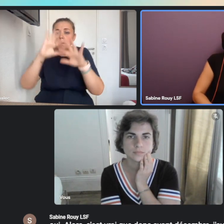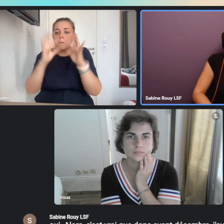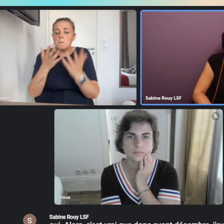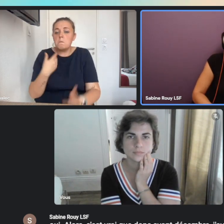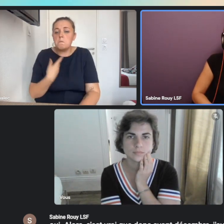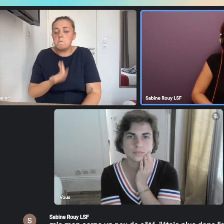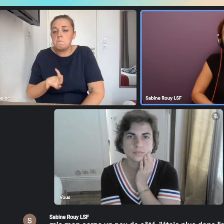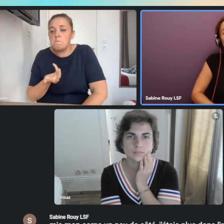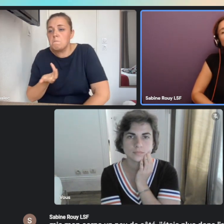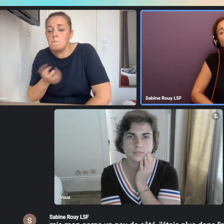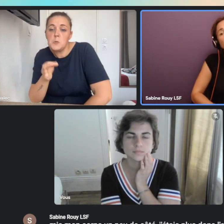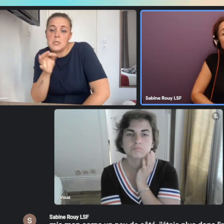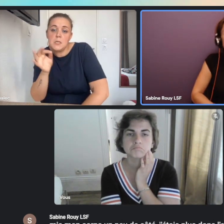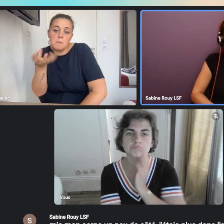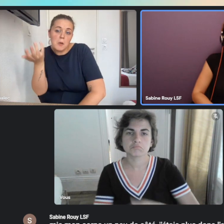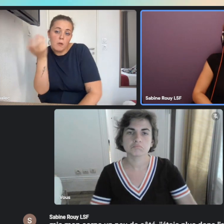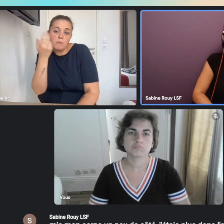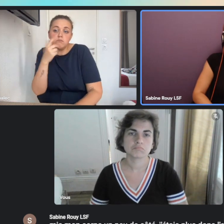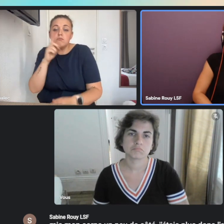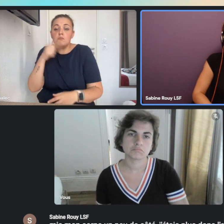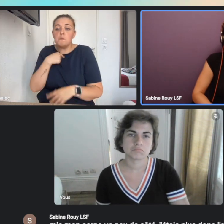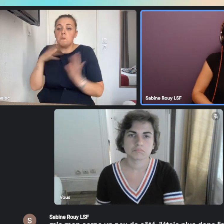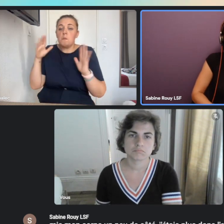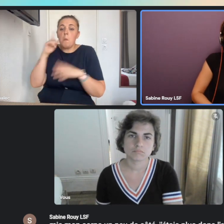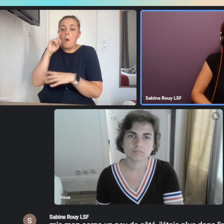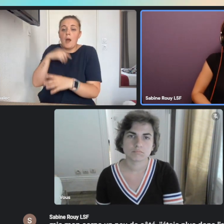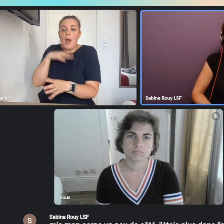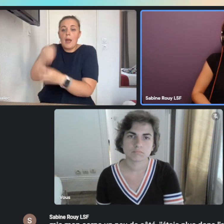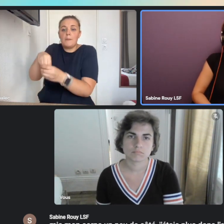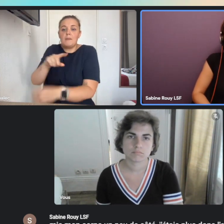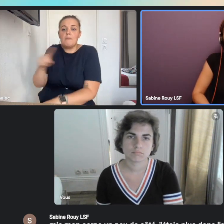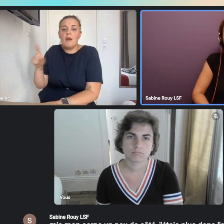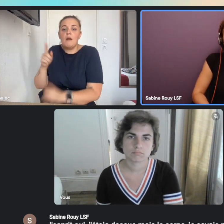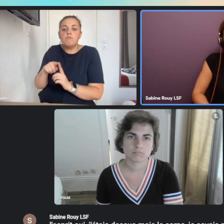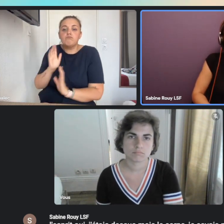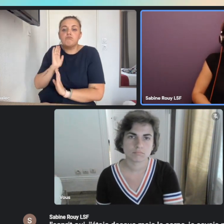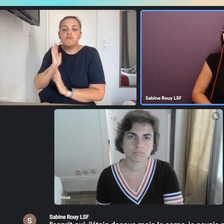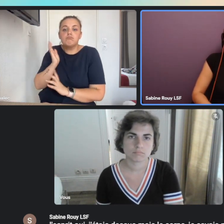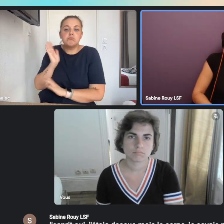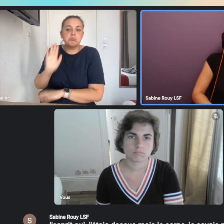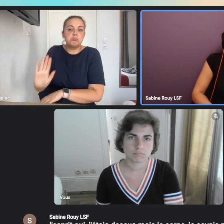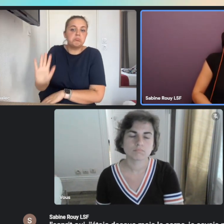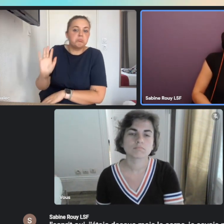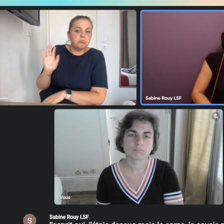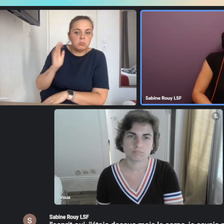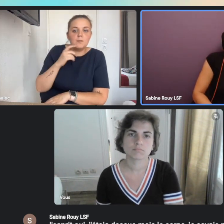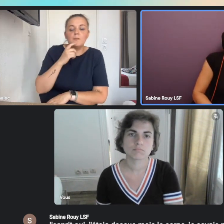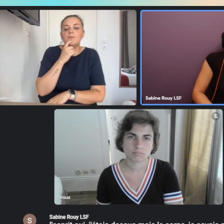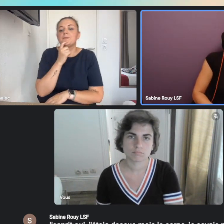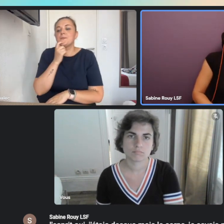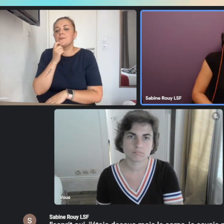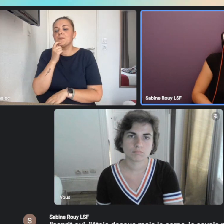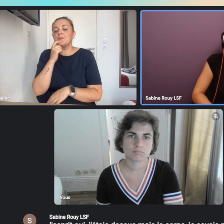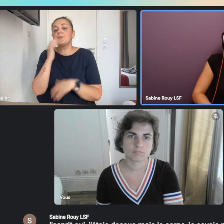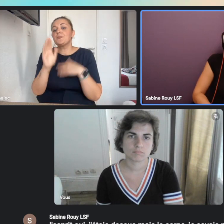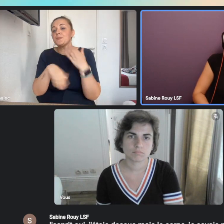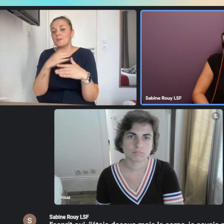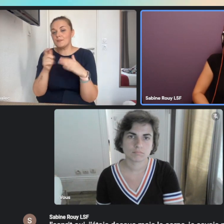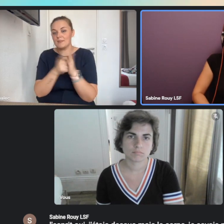Donc le body positive, le concept et cetera, ça me bon, oui, d'accord, mais je voilà, j'étais pas